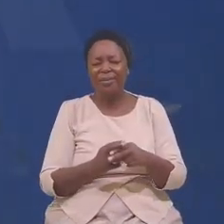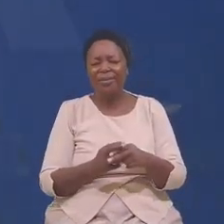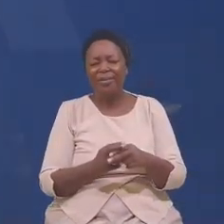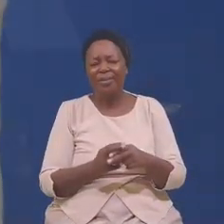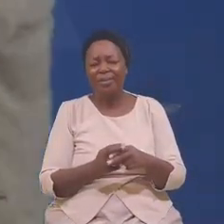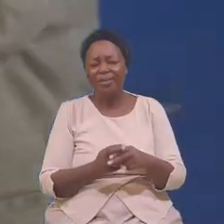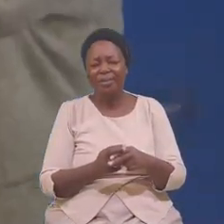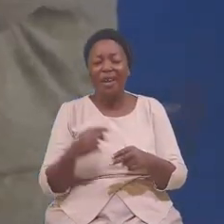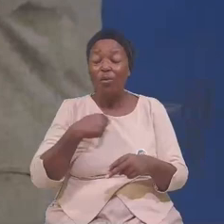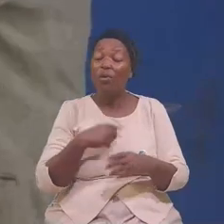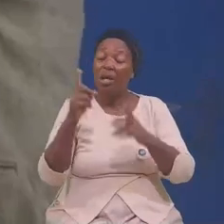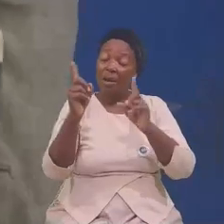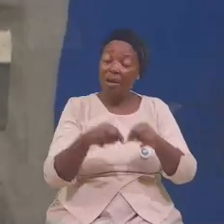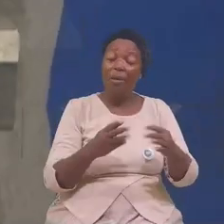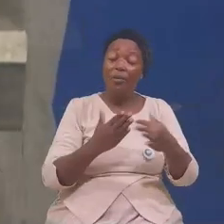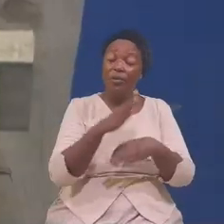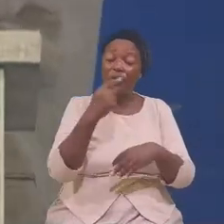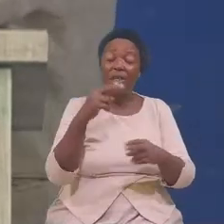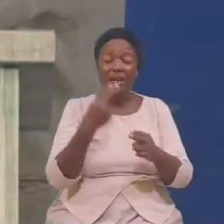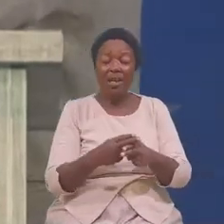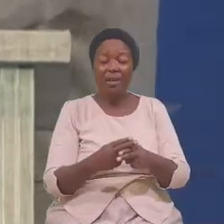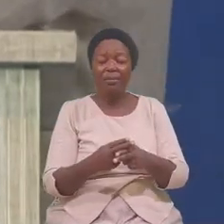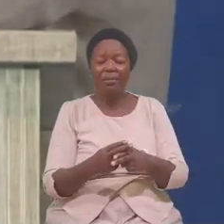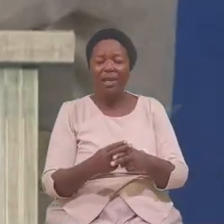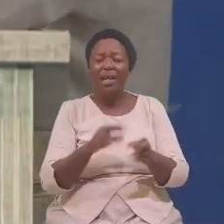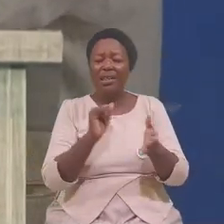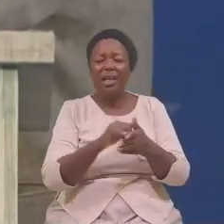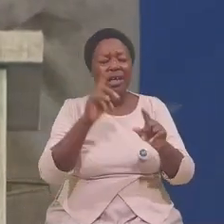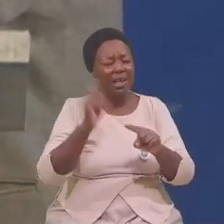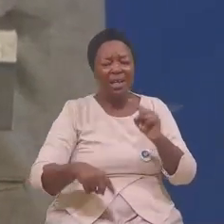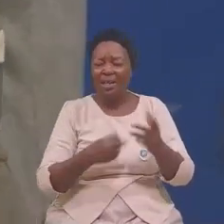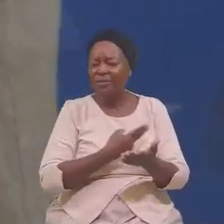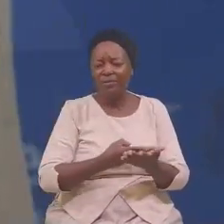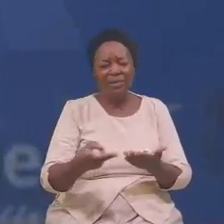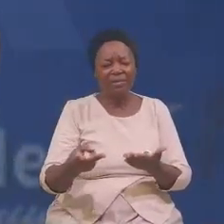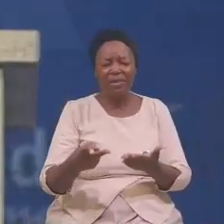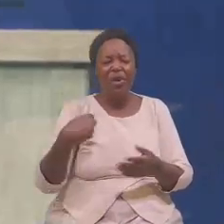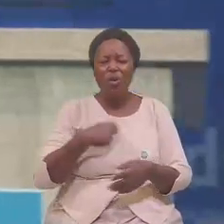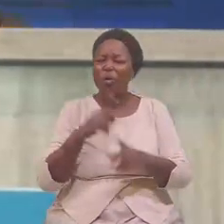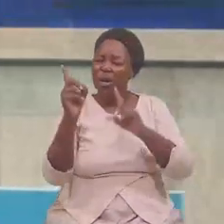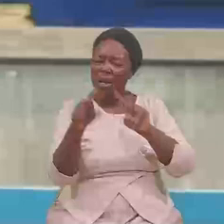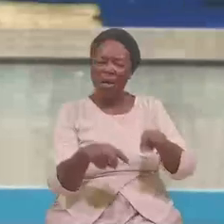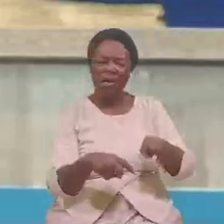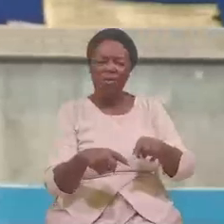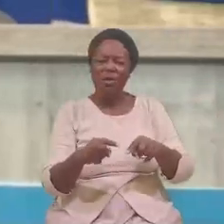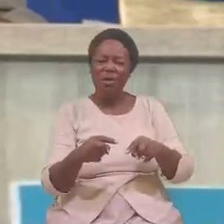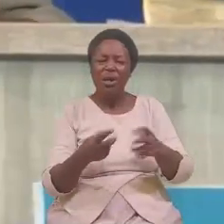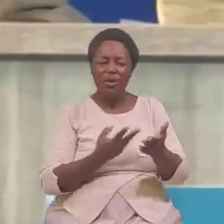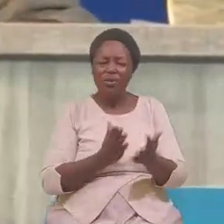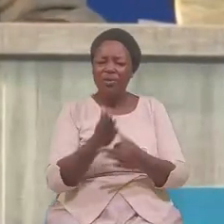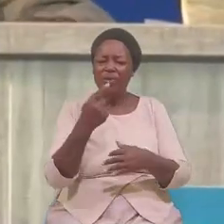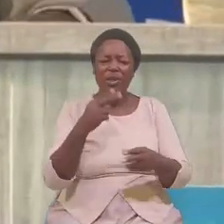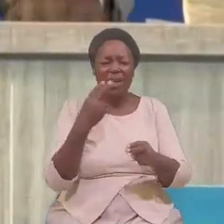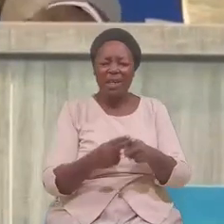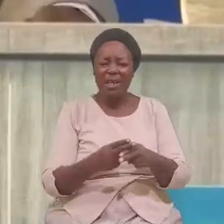nous venons par le nom qui ne peut faillir. Nous venons par le nom qui